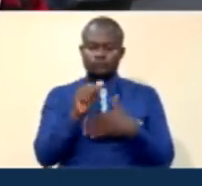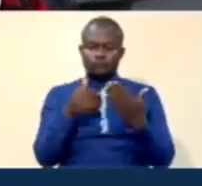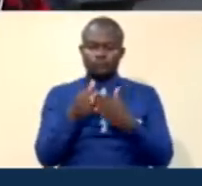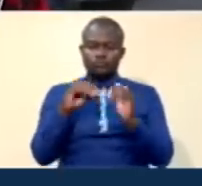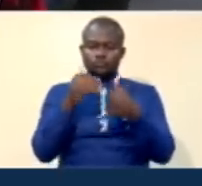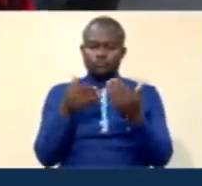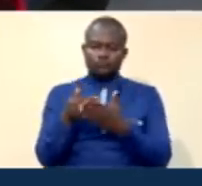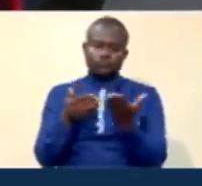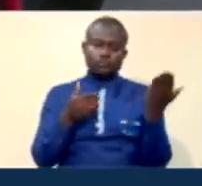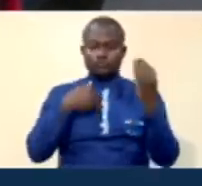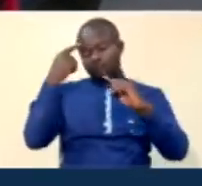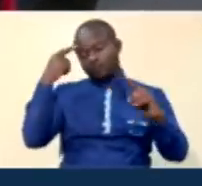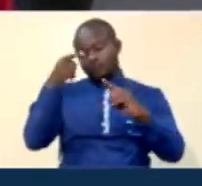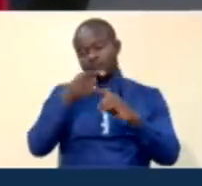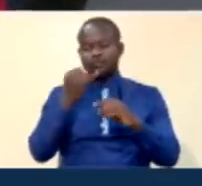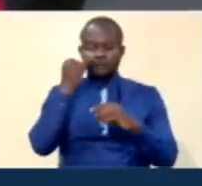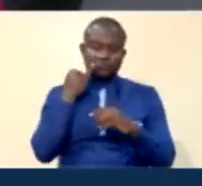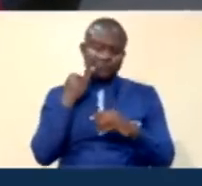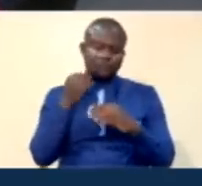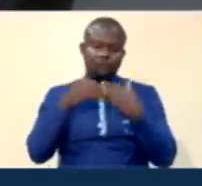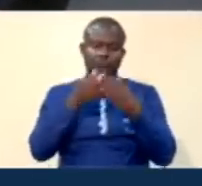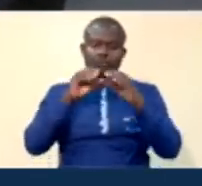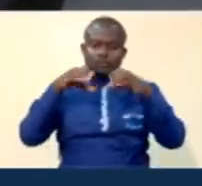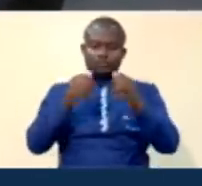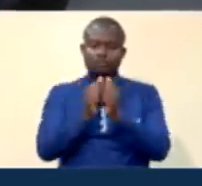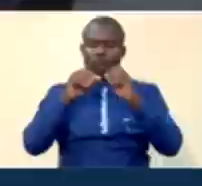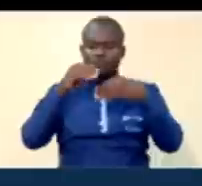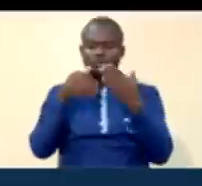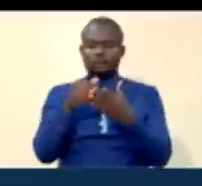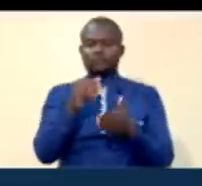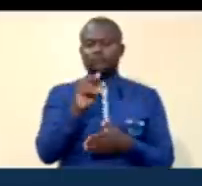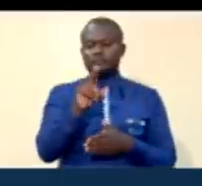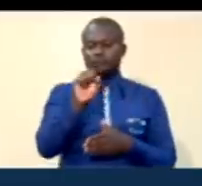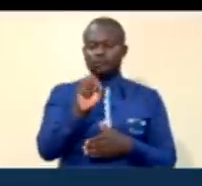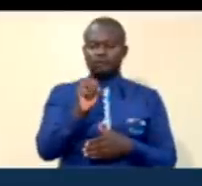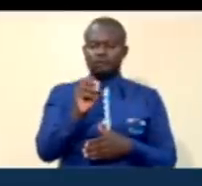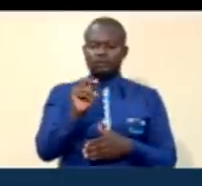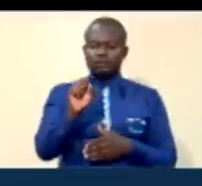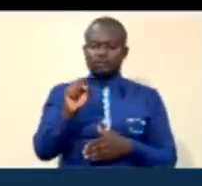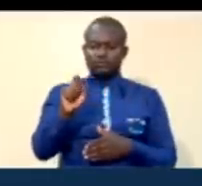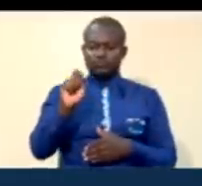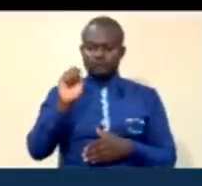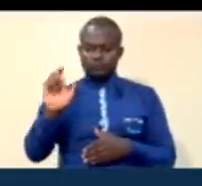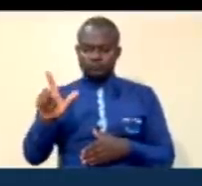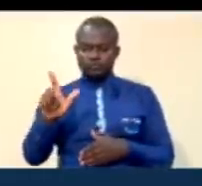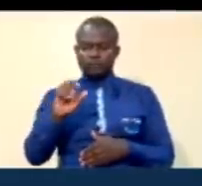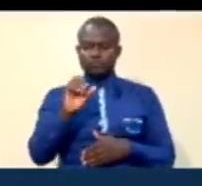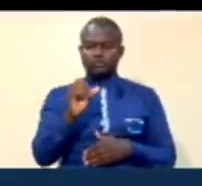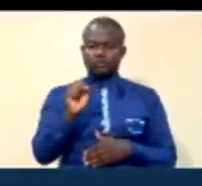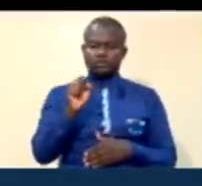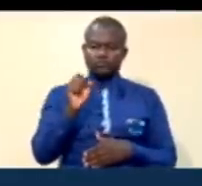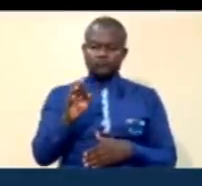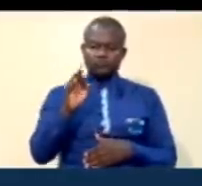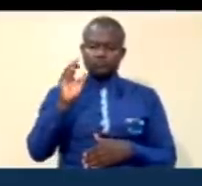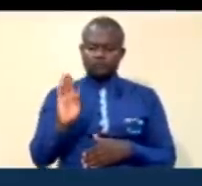igiye gukina ifite intego ikomeye yo kuzayobora itsinda hamwe n'amakipe akomeye arimo US Monastir yo muri Tunisia, ISR yo muri Maroc, CFB Beiraye